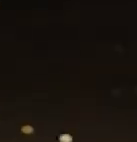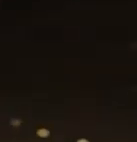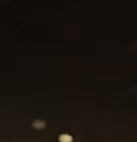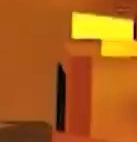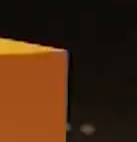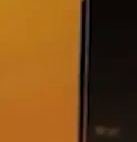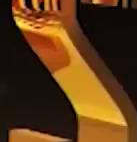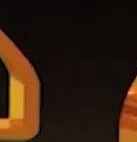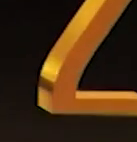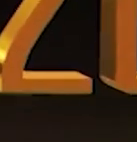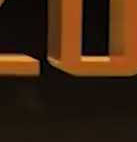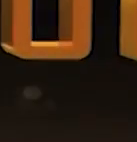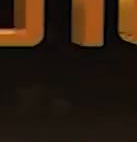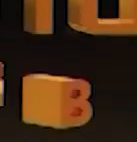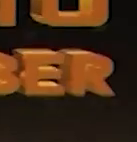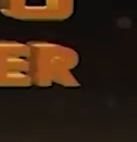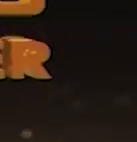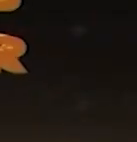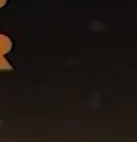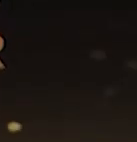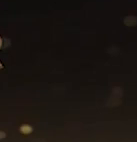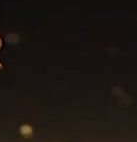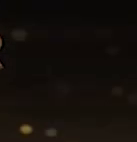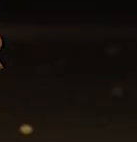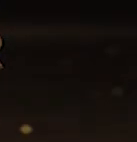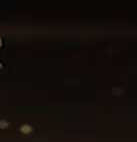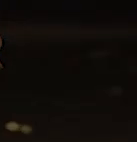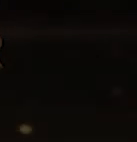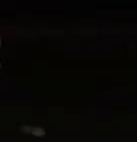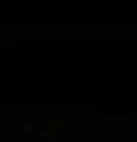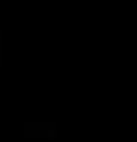Indonesia Awards 2018, 15 November pukul 19.00.